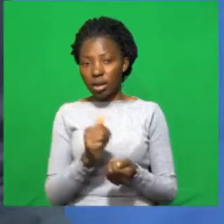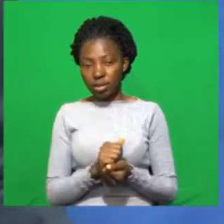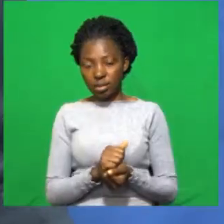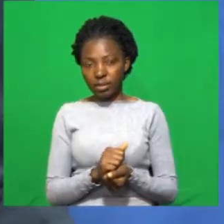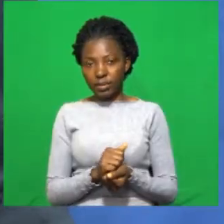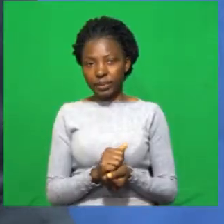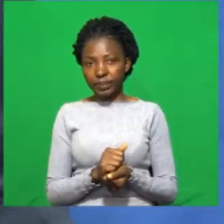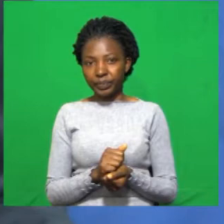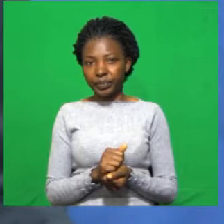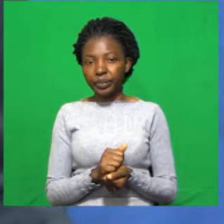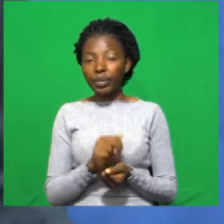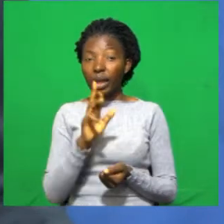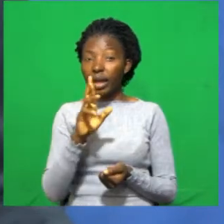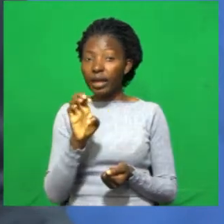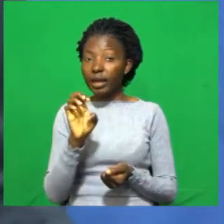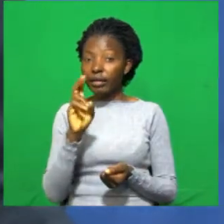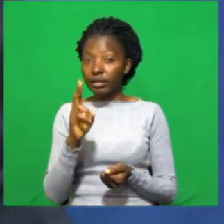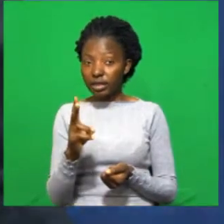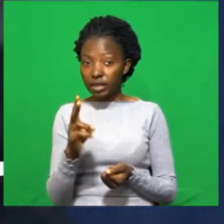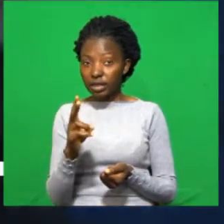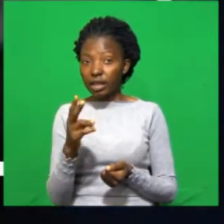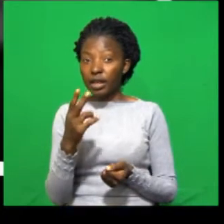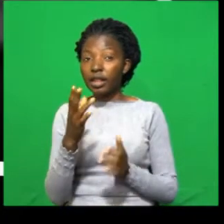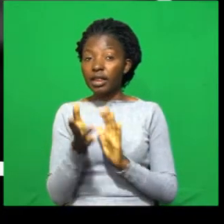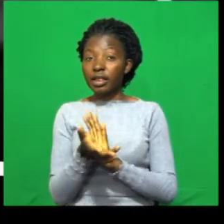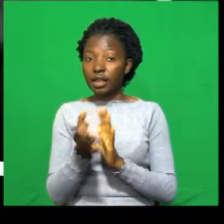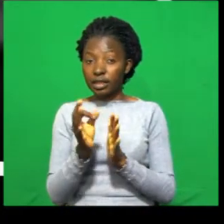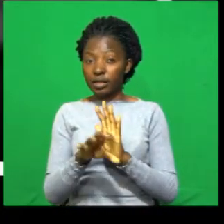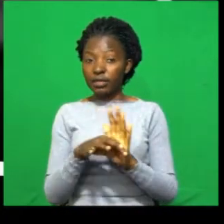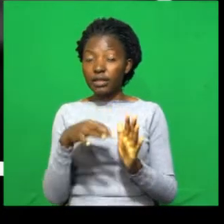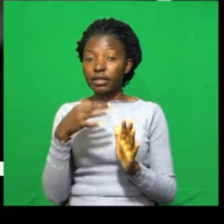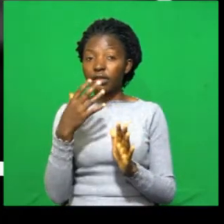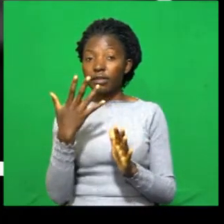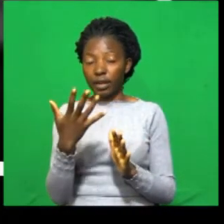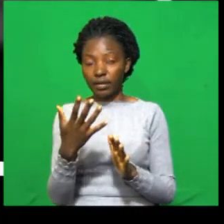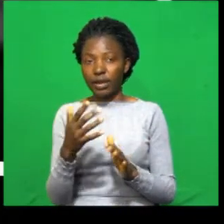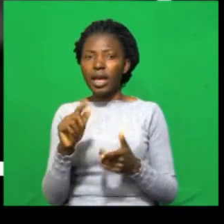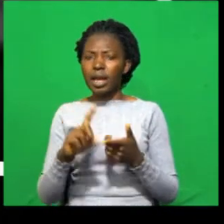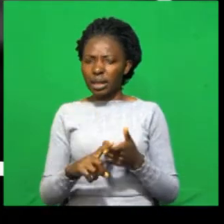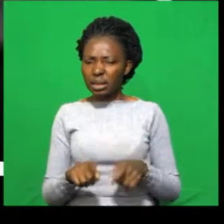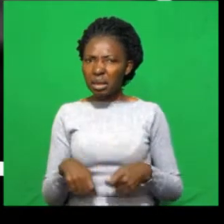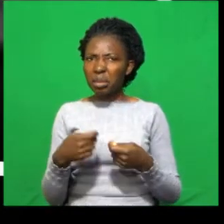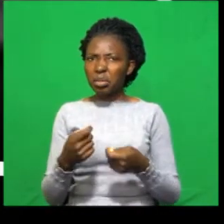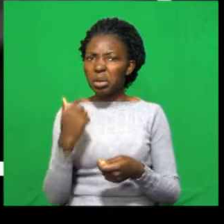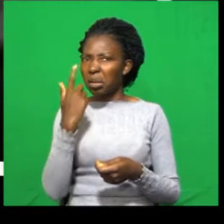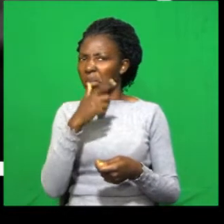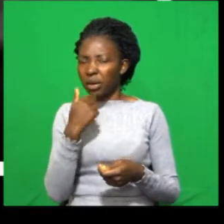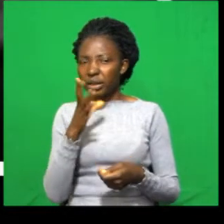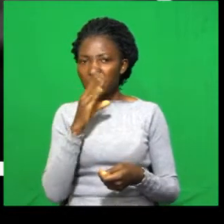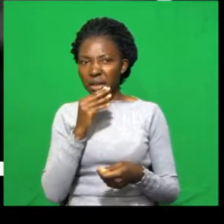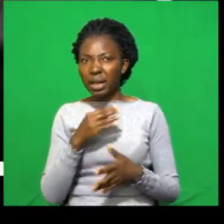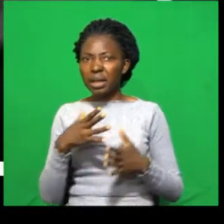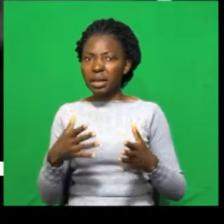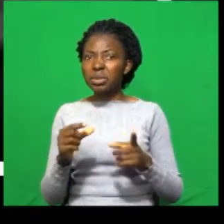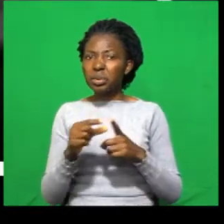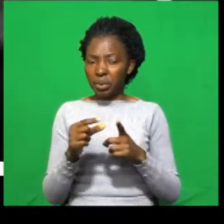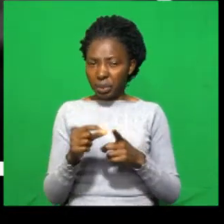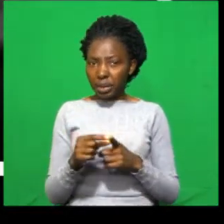ipapo. Zvakazarurwa 13 vhesi ya5. Ipapo chakapiwa muromo unotaura mashoko makuru